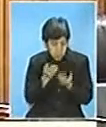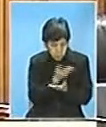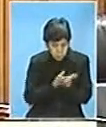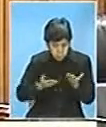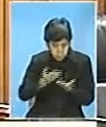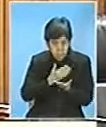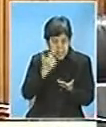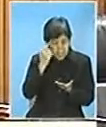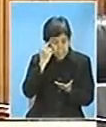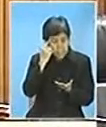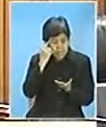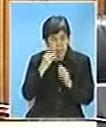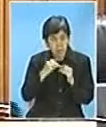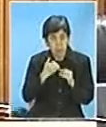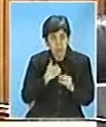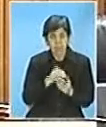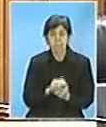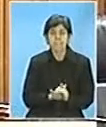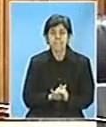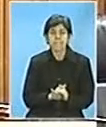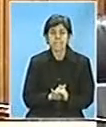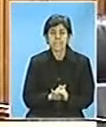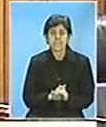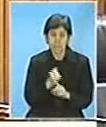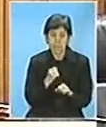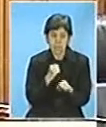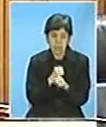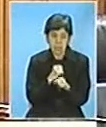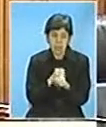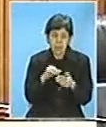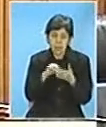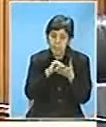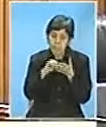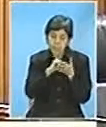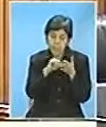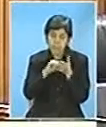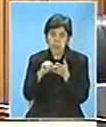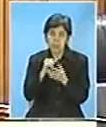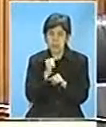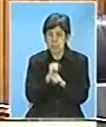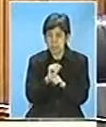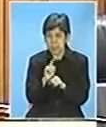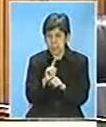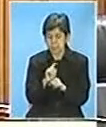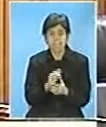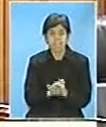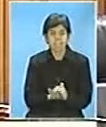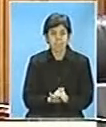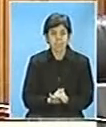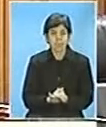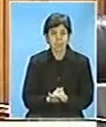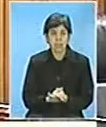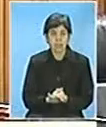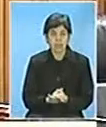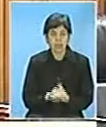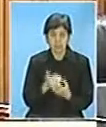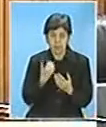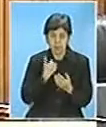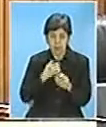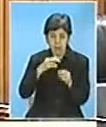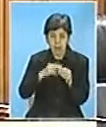น่าจะได้ผลมาเร็วๆในวันนี้ว่ามีในทางแก้ไขนะครับแล้วโดยเฉพาะอีกอันหนึ่งก็คือที่มี